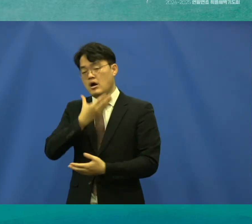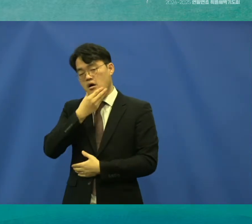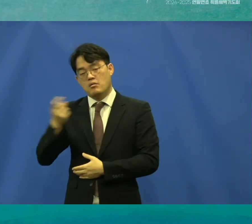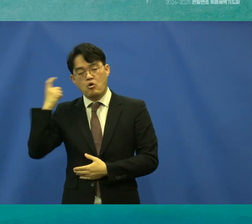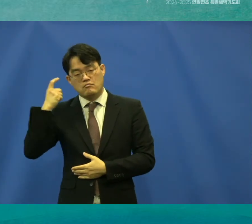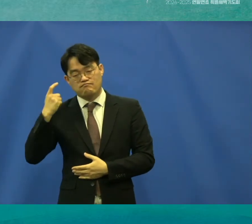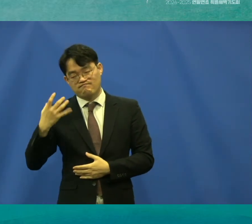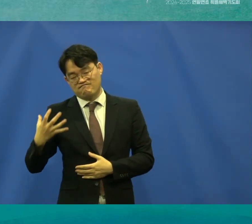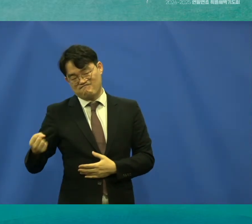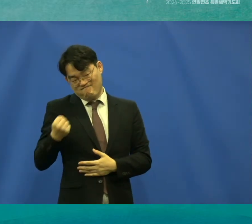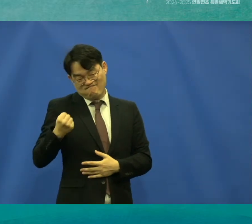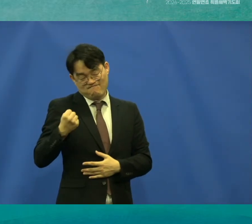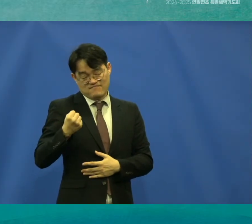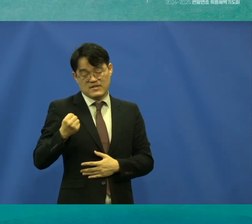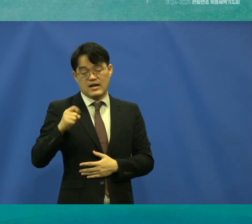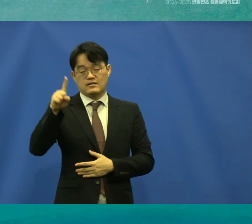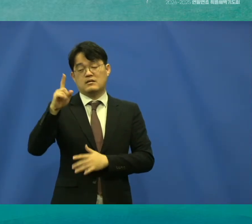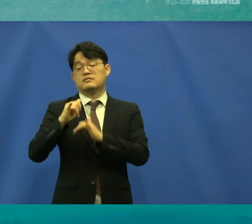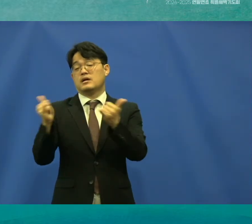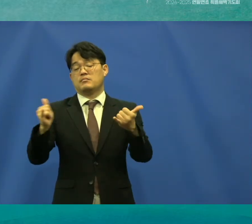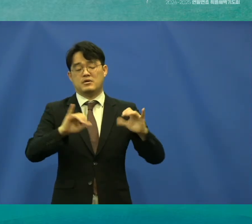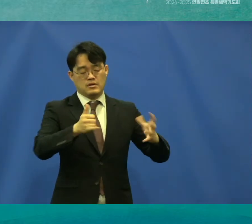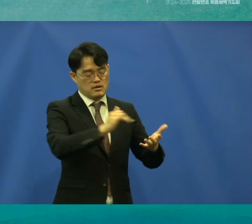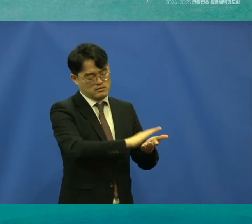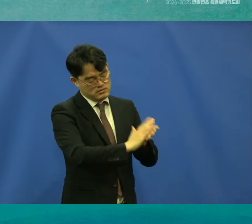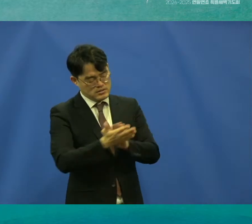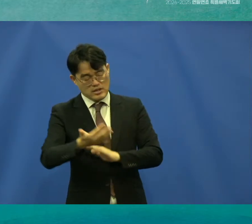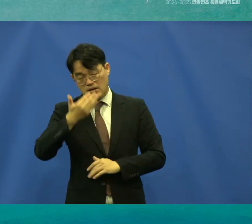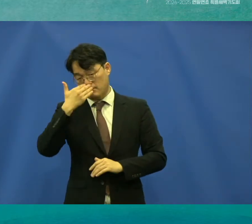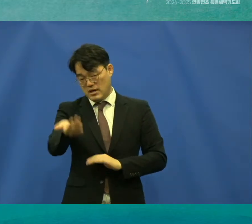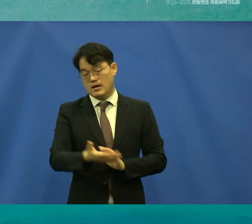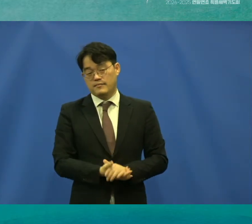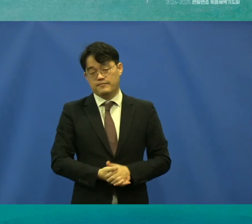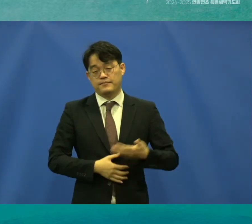여러분, 우리가 받은 사랑을 편견 없이 흘려 세상에 보내야 합니다.